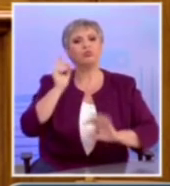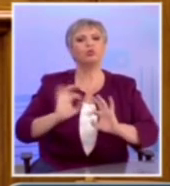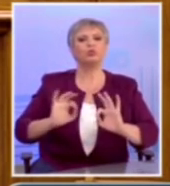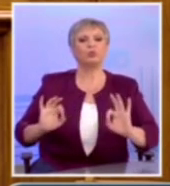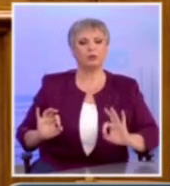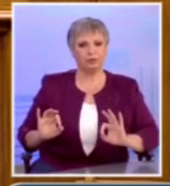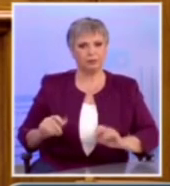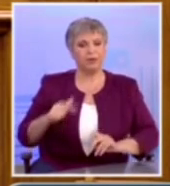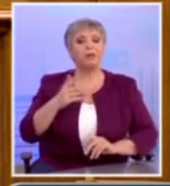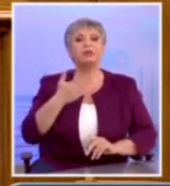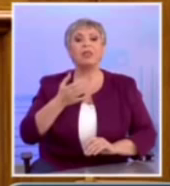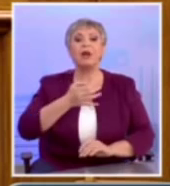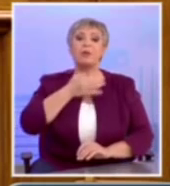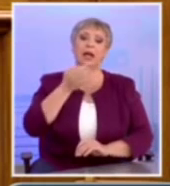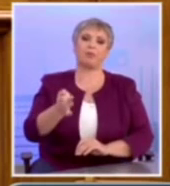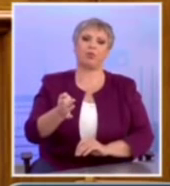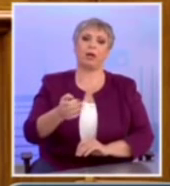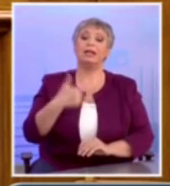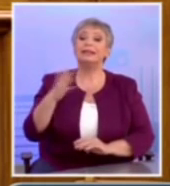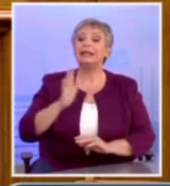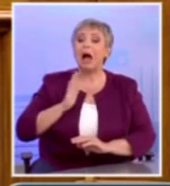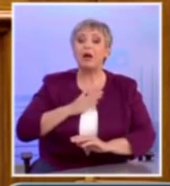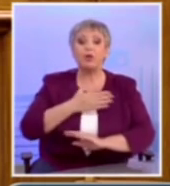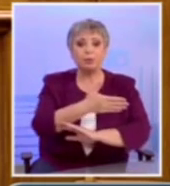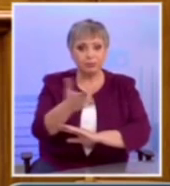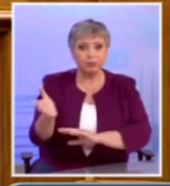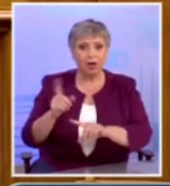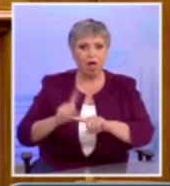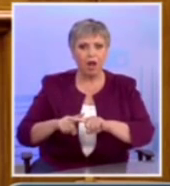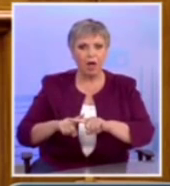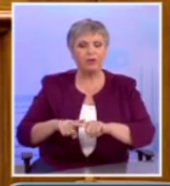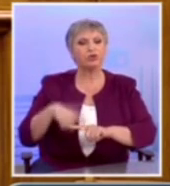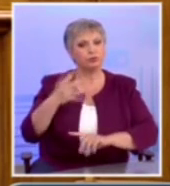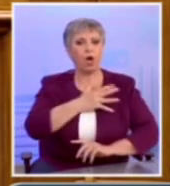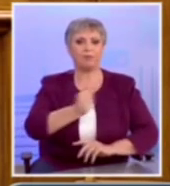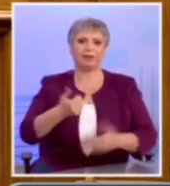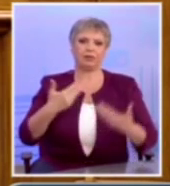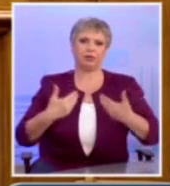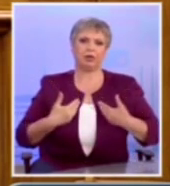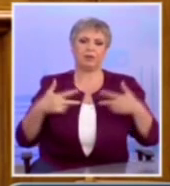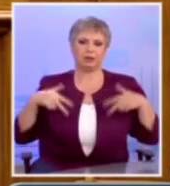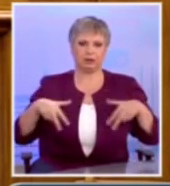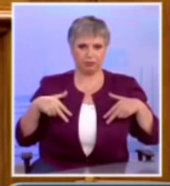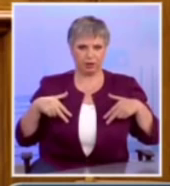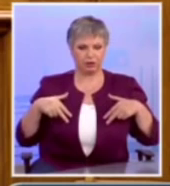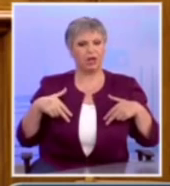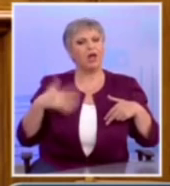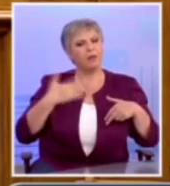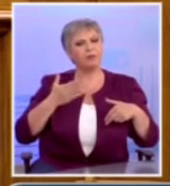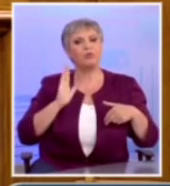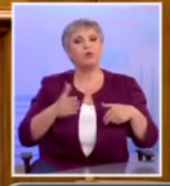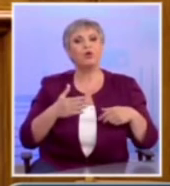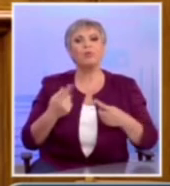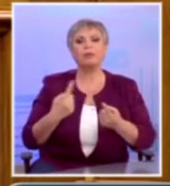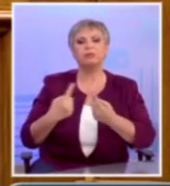ελληνικός λαός έχει πει ότι εμπιστεύεται εμάς για τη διαπραγμάτευση. Και ο δεύτερος λόγος είναι για την ταξική μας μεροληψία,